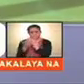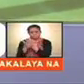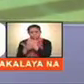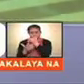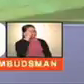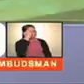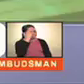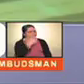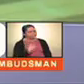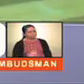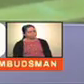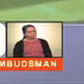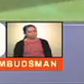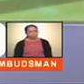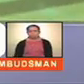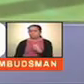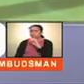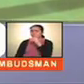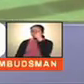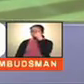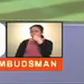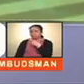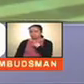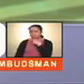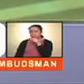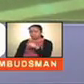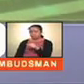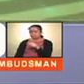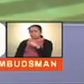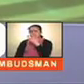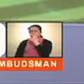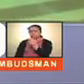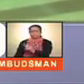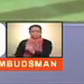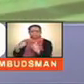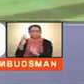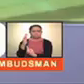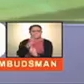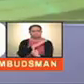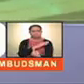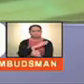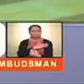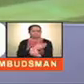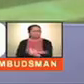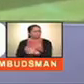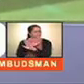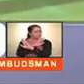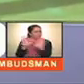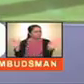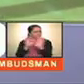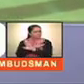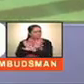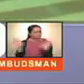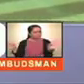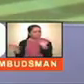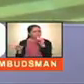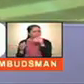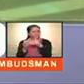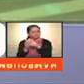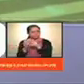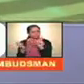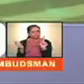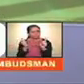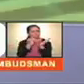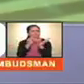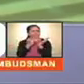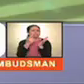dahil dyan? Opo. So kung ako sa'yo, i-produce mo na yung bata at wag na wag mo nang